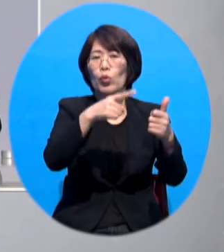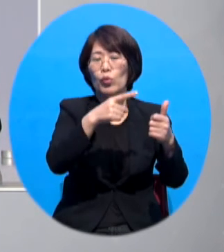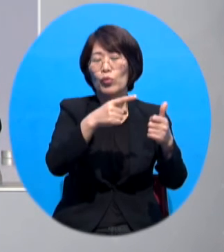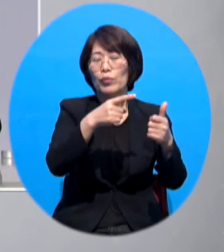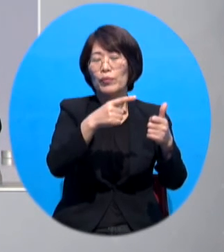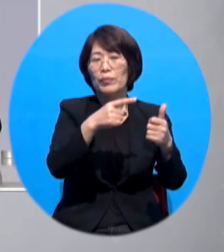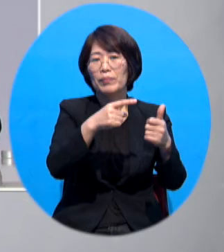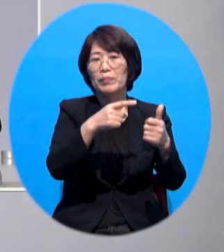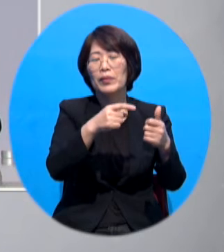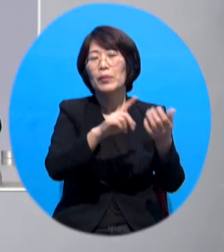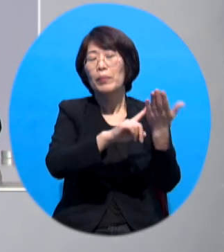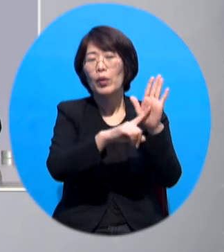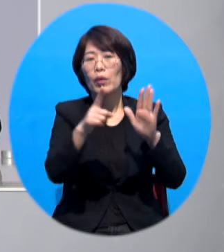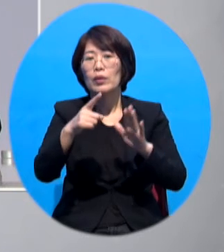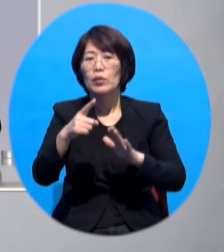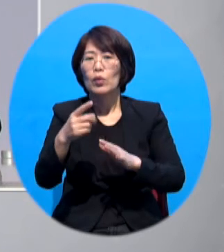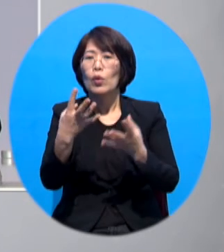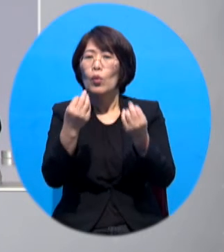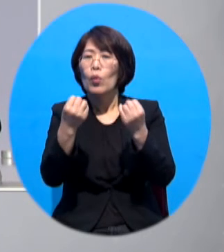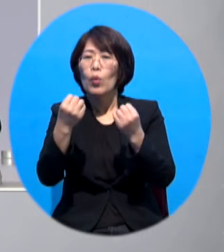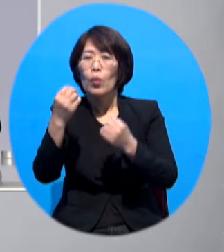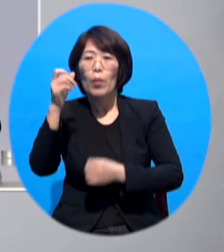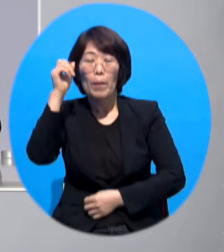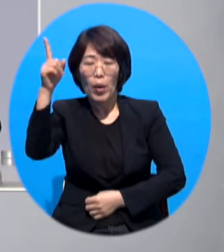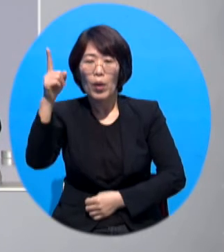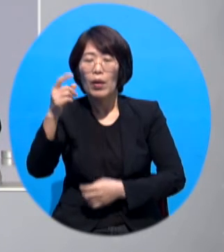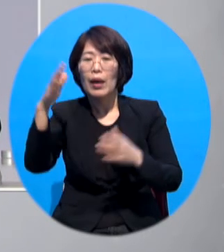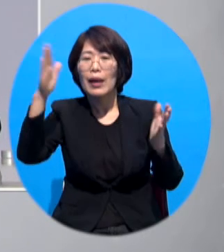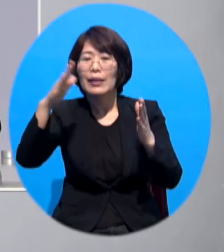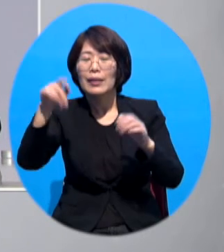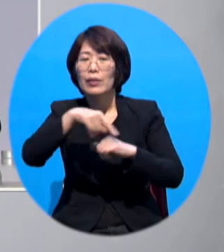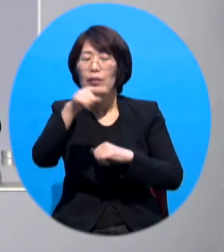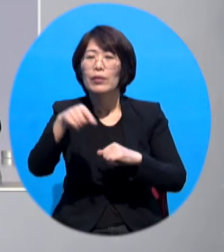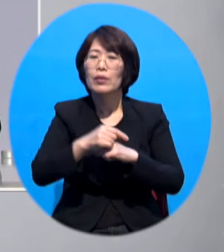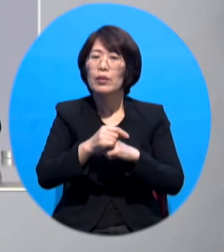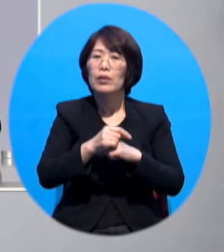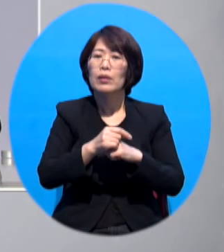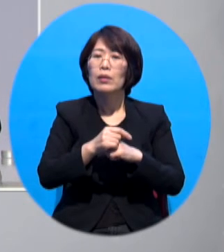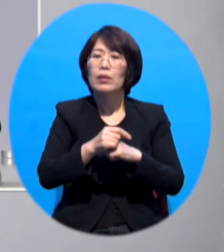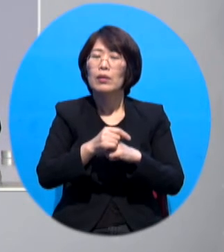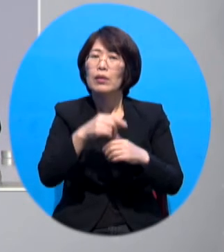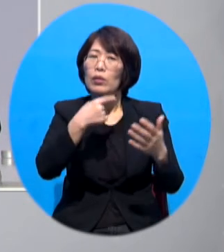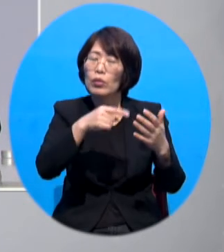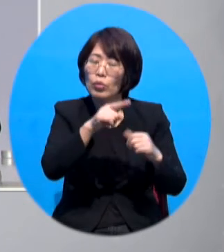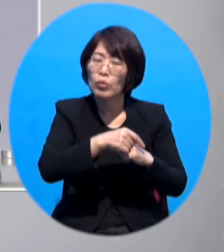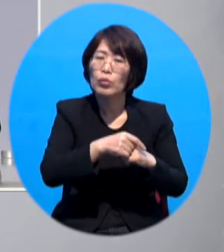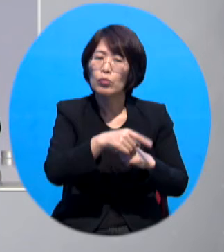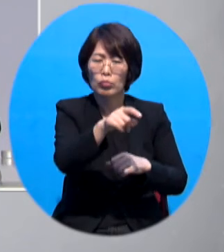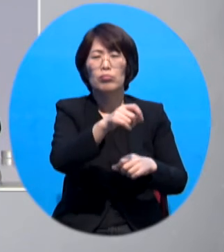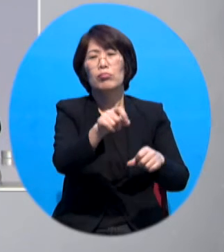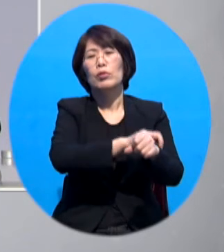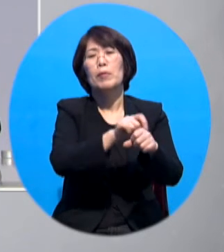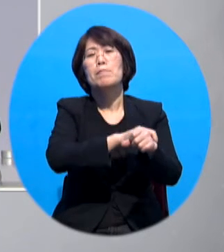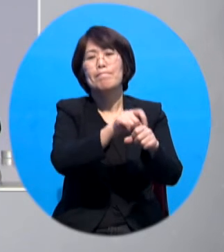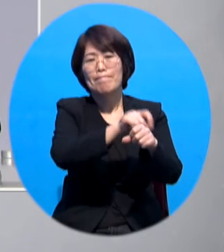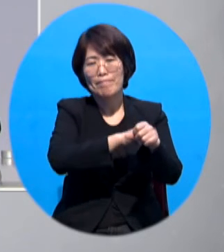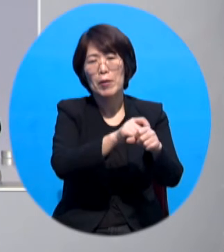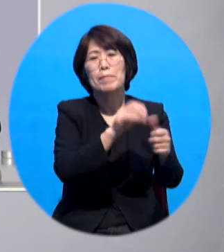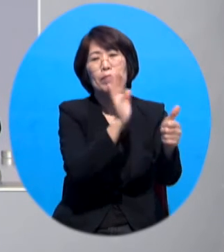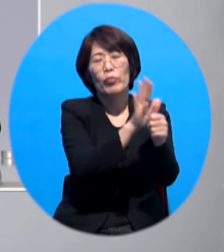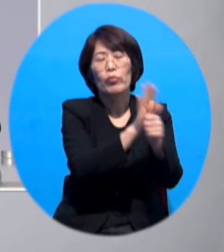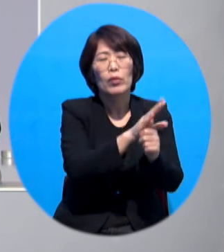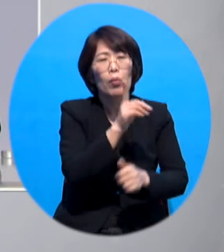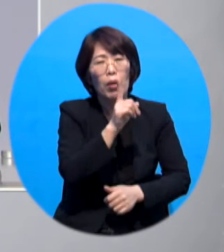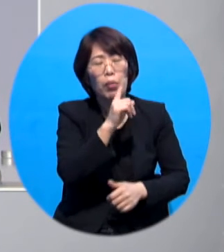그런데 논리 수학적 지능이 뛰어난 아이들의 수월성 교육을 특권 교육 이라고 말할 수 있을까요 쉽게 말해서 공부를